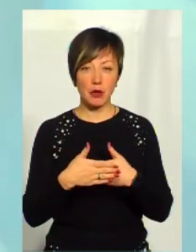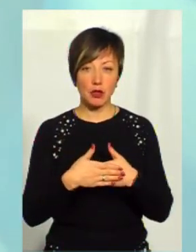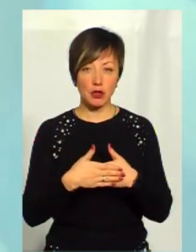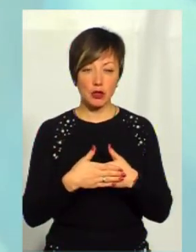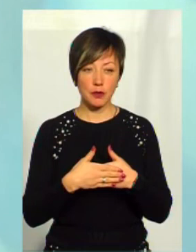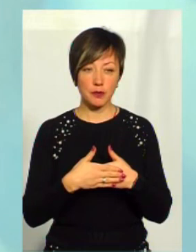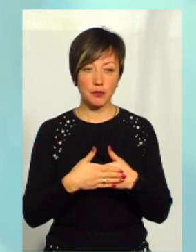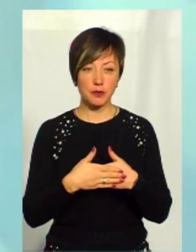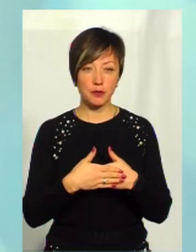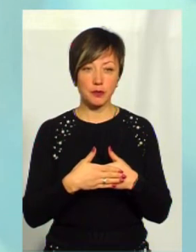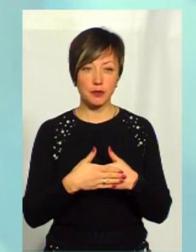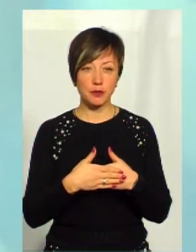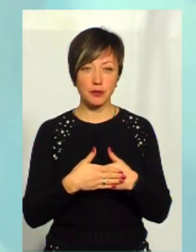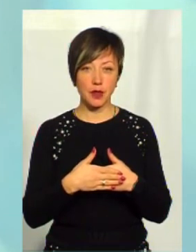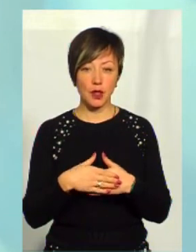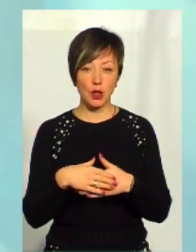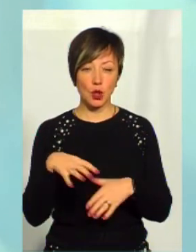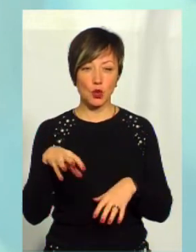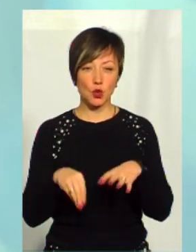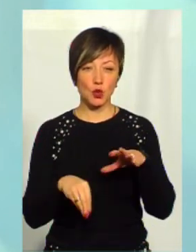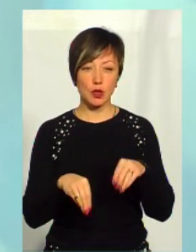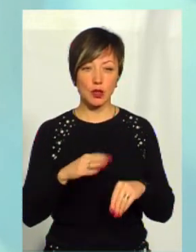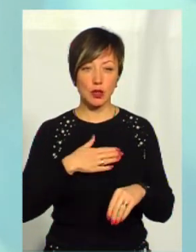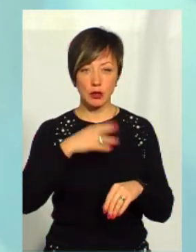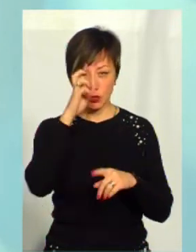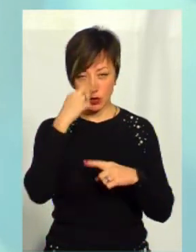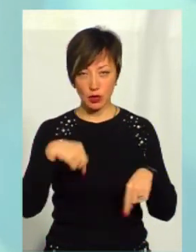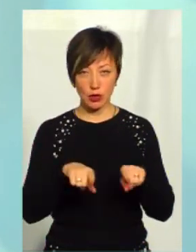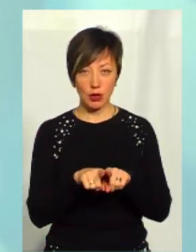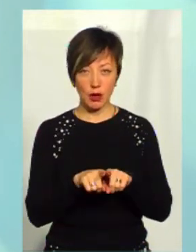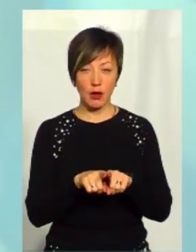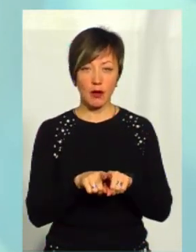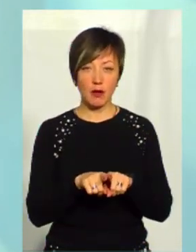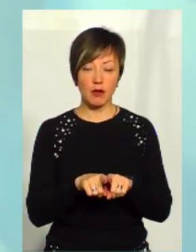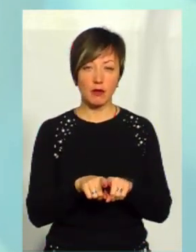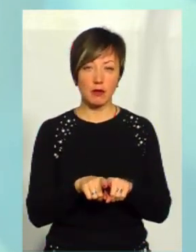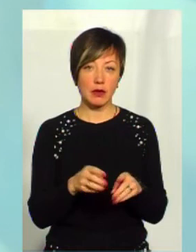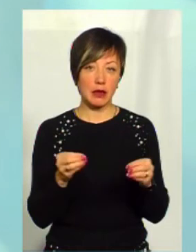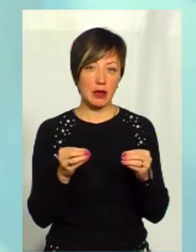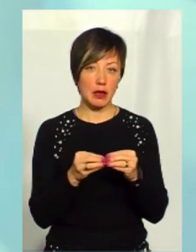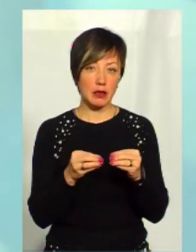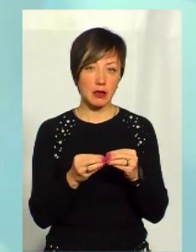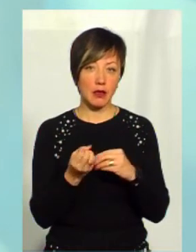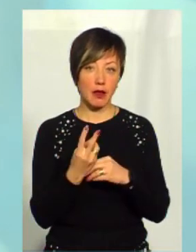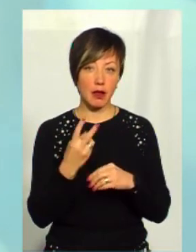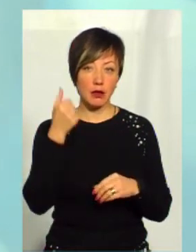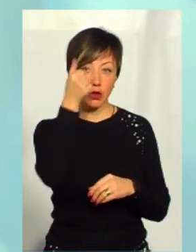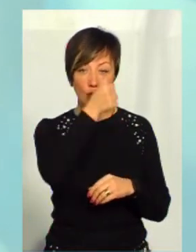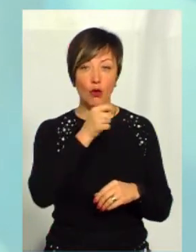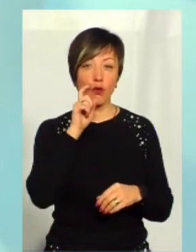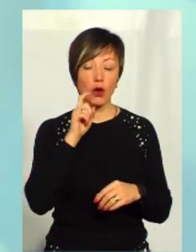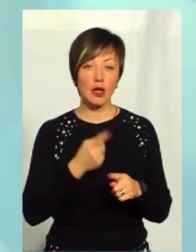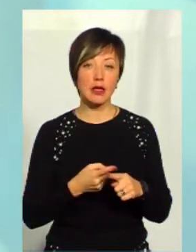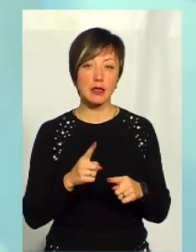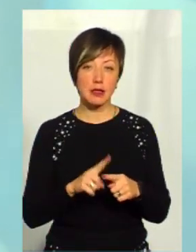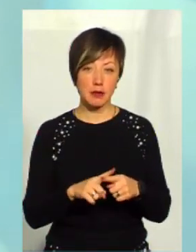сусіди нашої держави йшли до цього процесу якихось 10-12 років, то в Україні